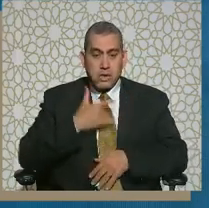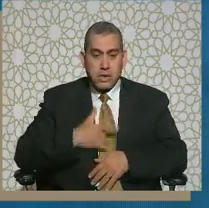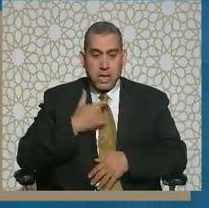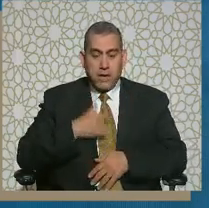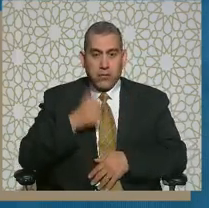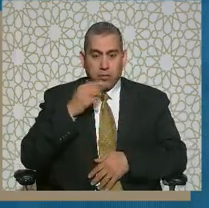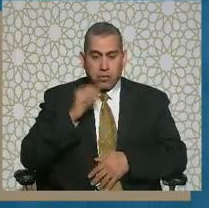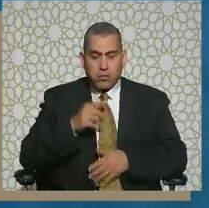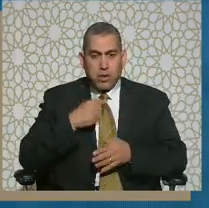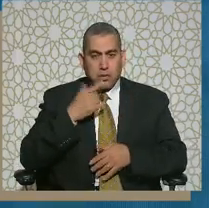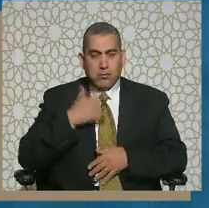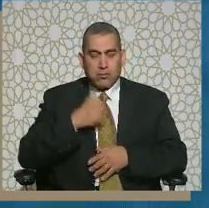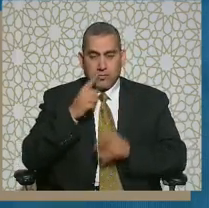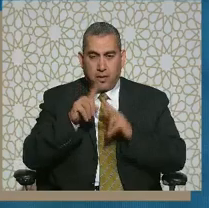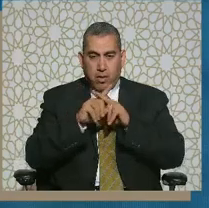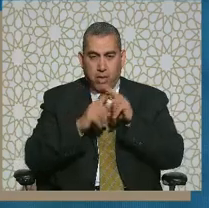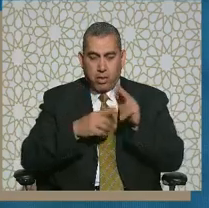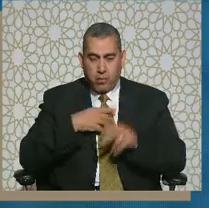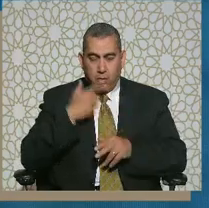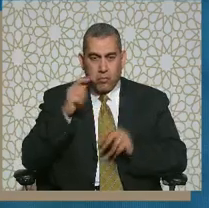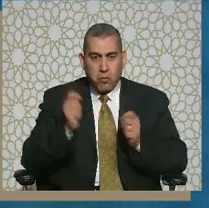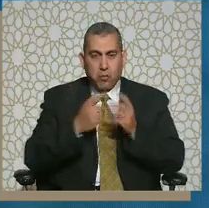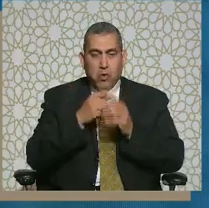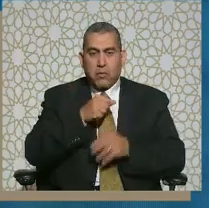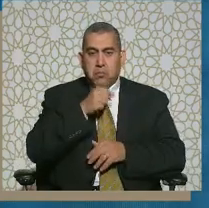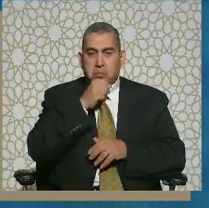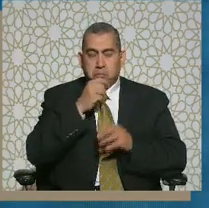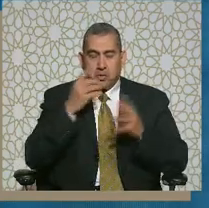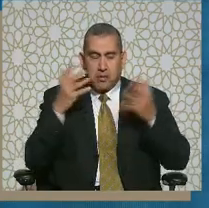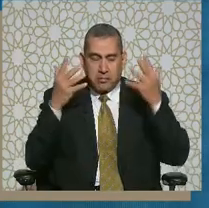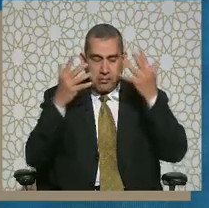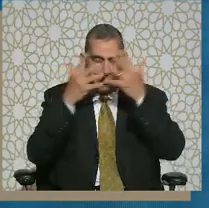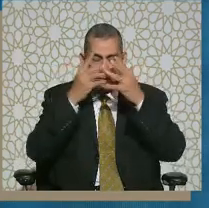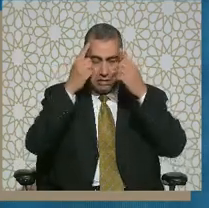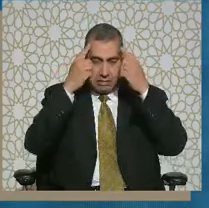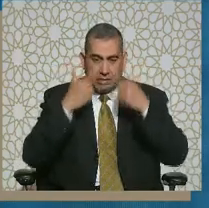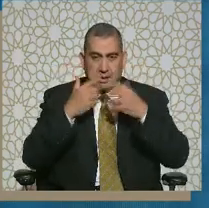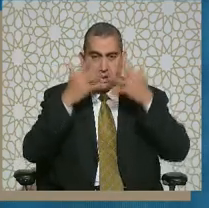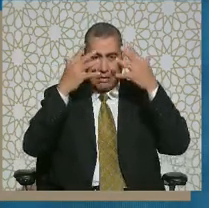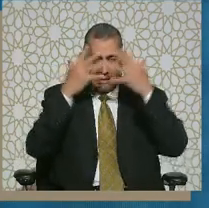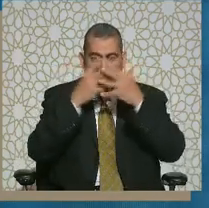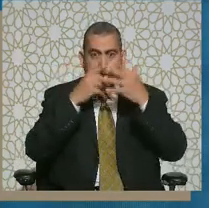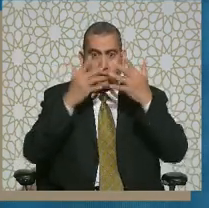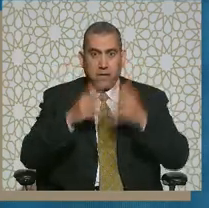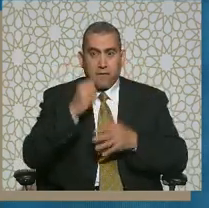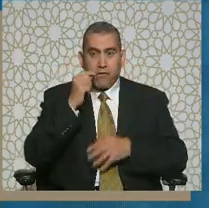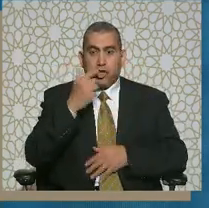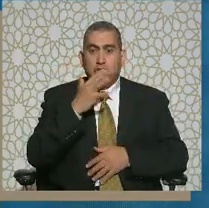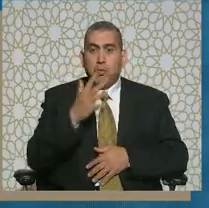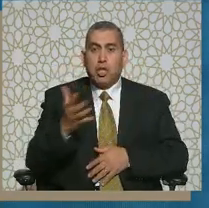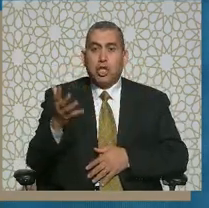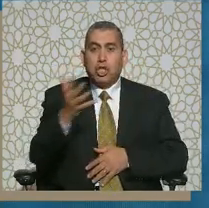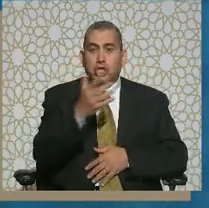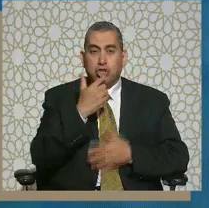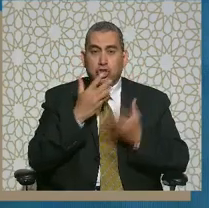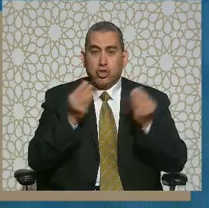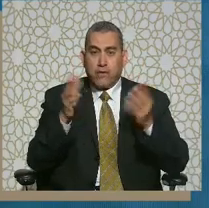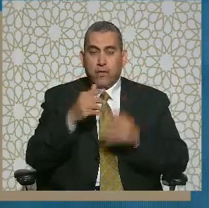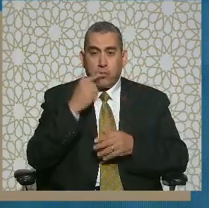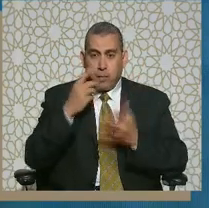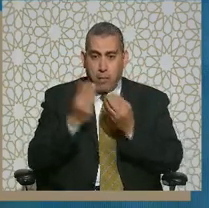والتعاسه بيساعد على سرعه الشيخوخه ويمكن عشان كده تلاقي شباب كتير عايشين